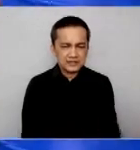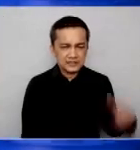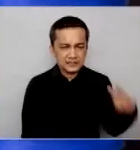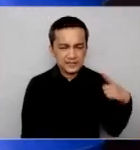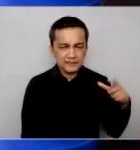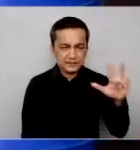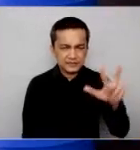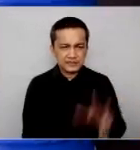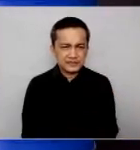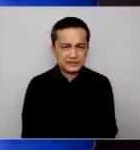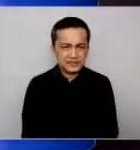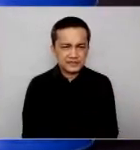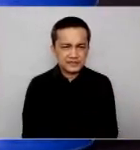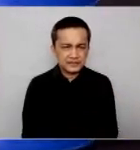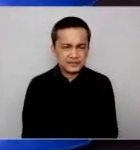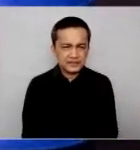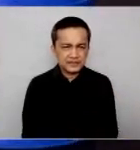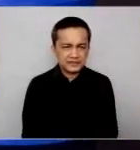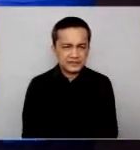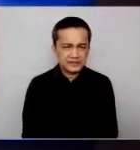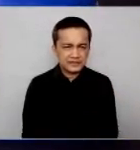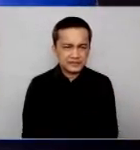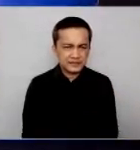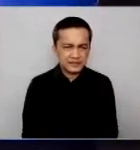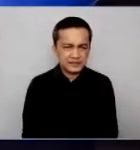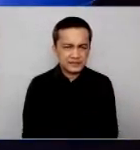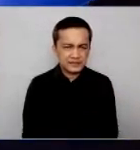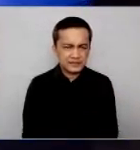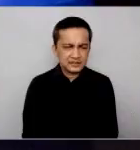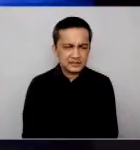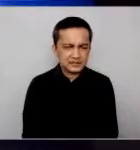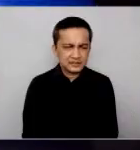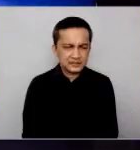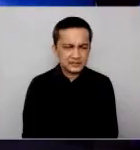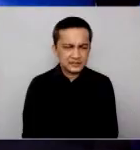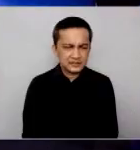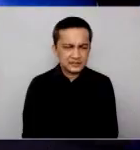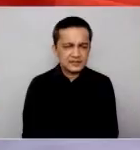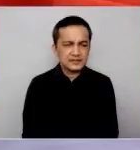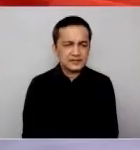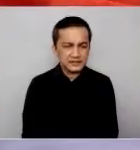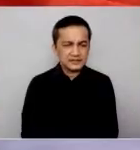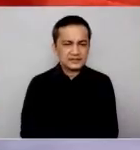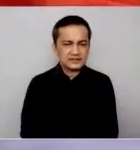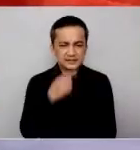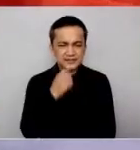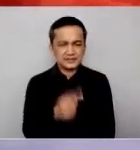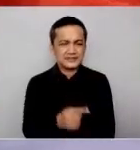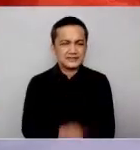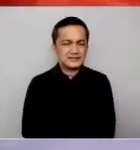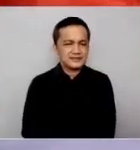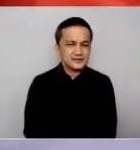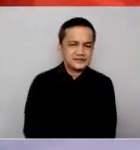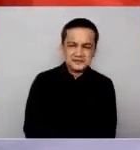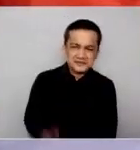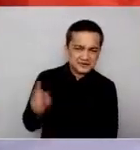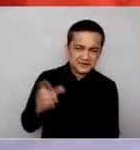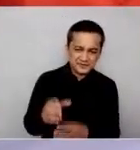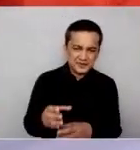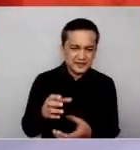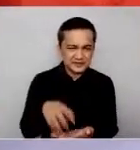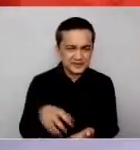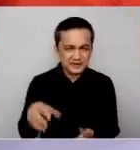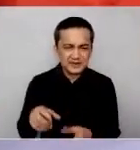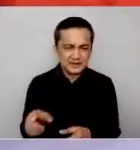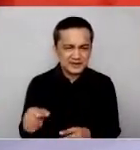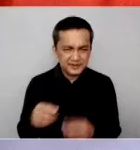2 on your right hand. 2 on your right. Ito din to. Mag-iwan ka po ng... Mga kids, pag may baso kayo dito sa bahay, kung ano kayo ng baso...